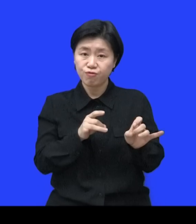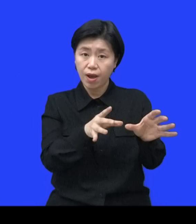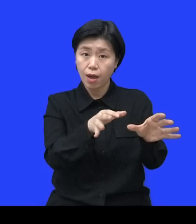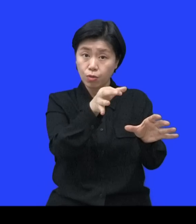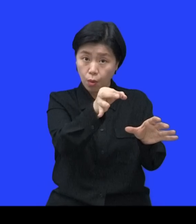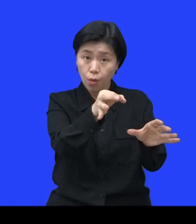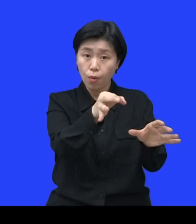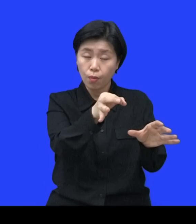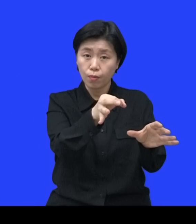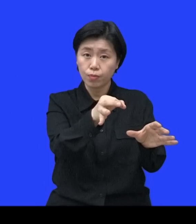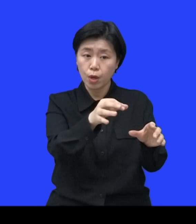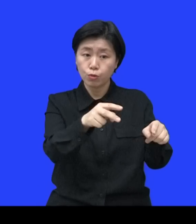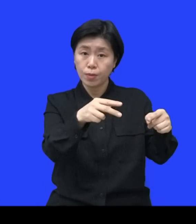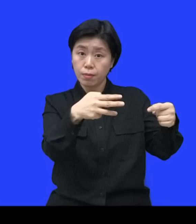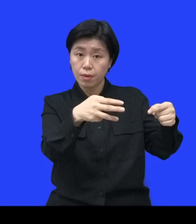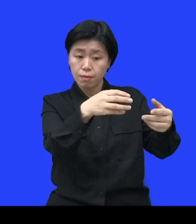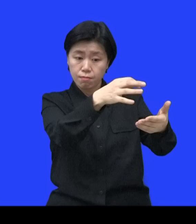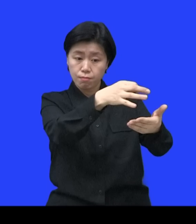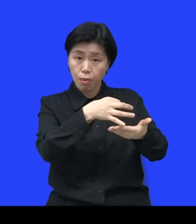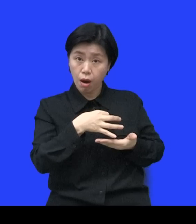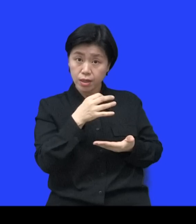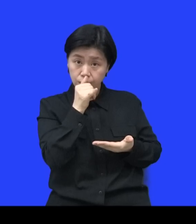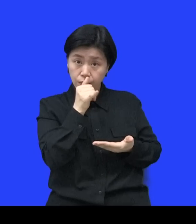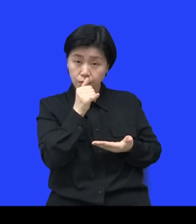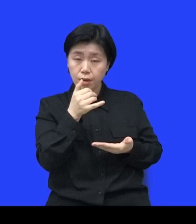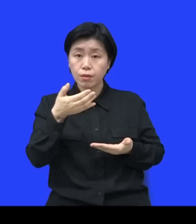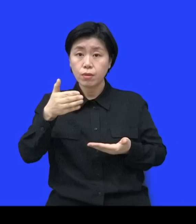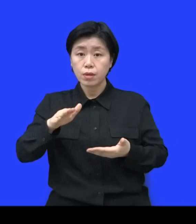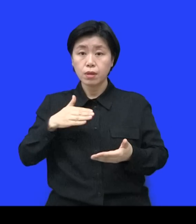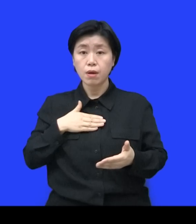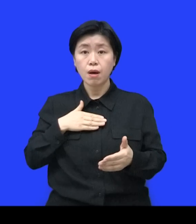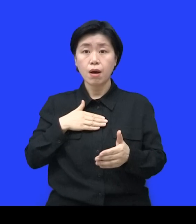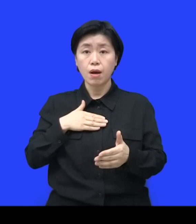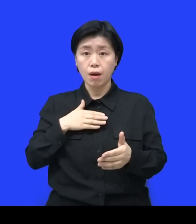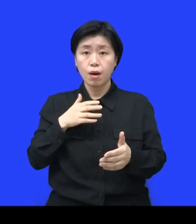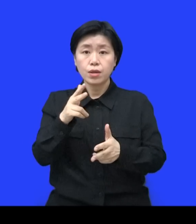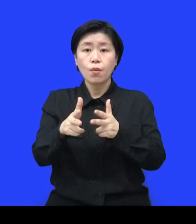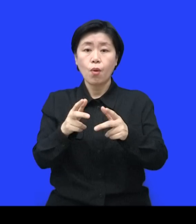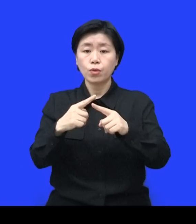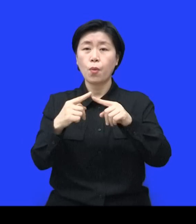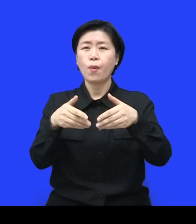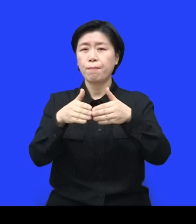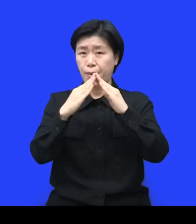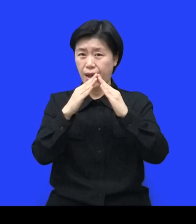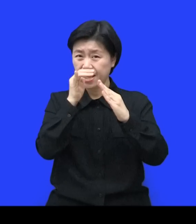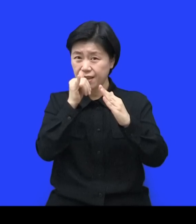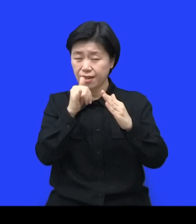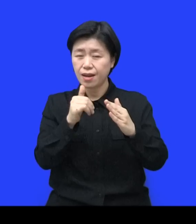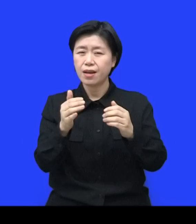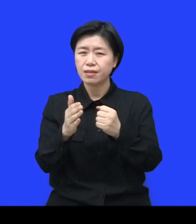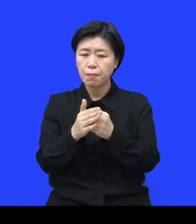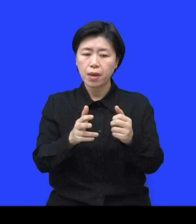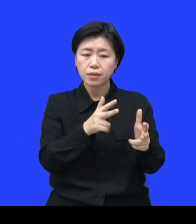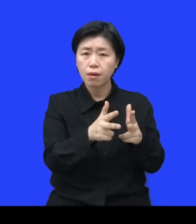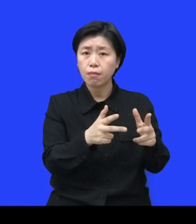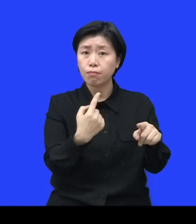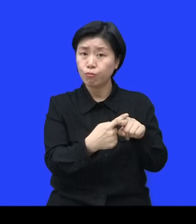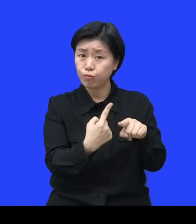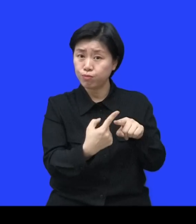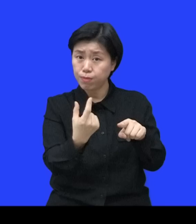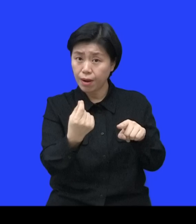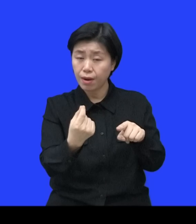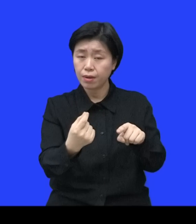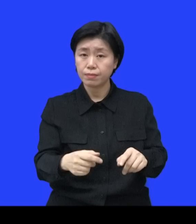그런데 목회자는 특이하게 저는 지금 사업을 하고 있잖아요. 어찌 보면 개척을 했으니까 제 업을 하고 있지만